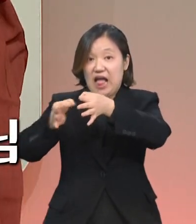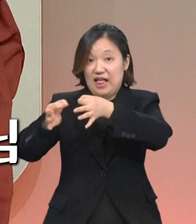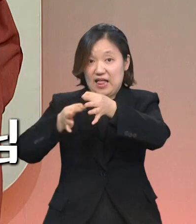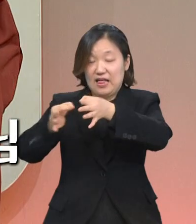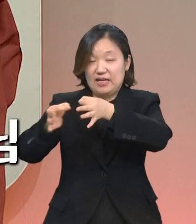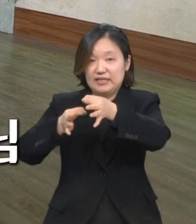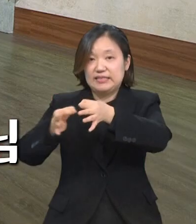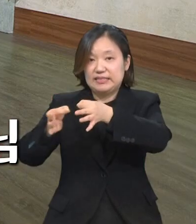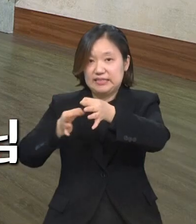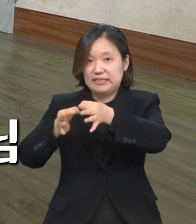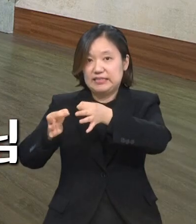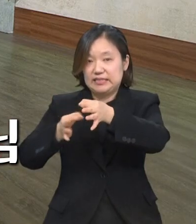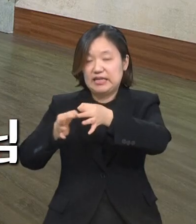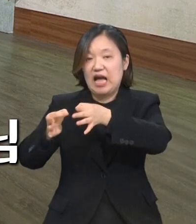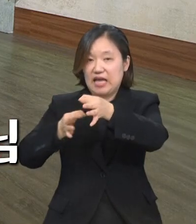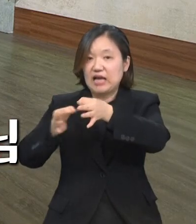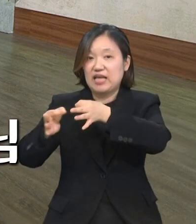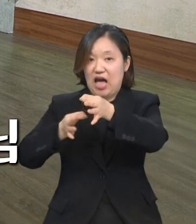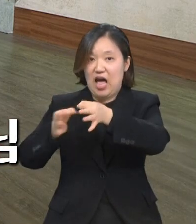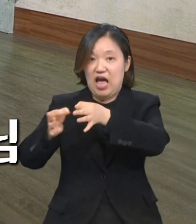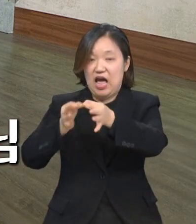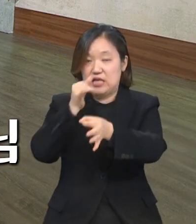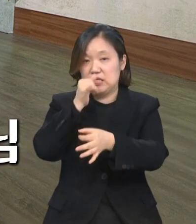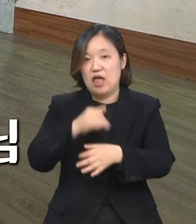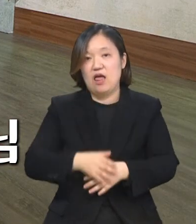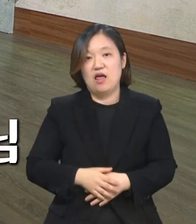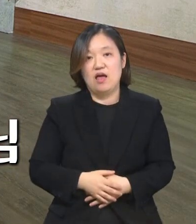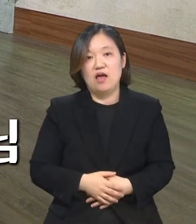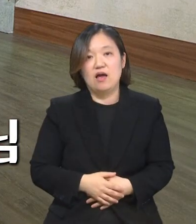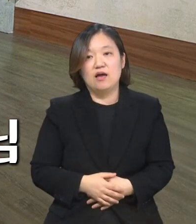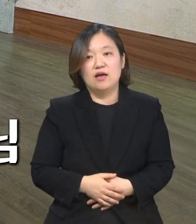이렇게 식당을 운영하시는데 그